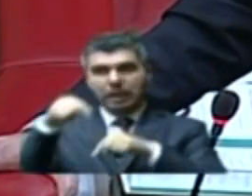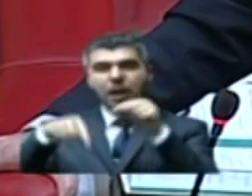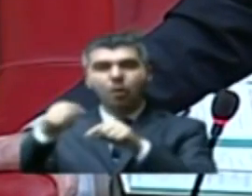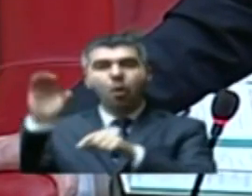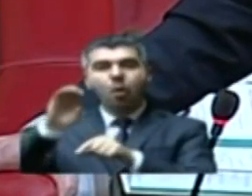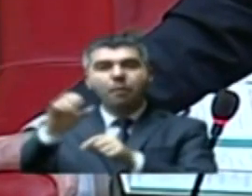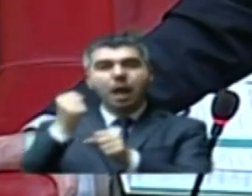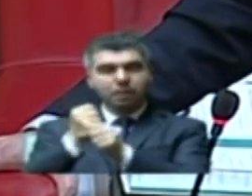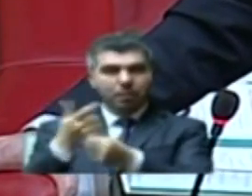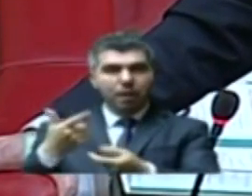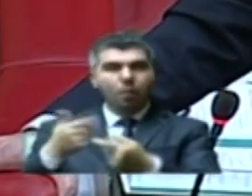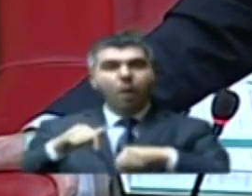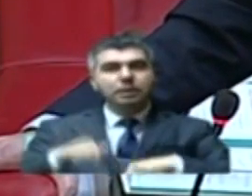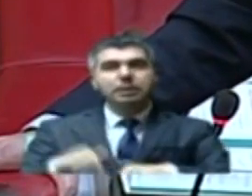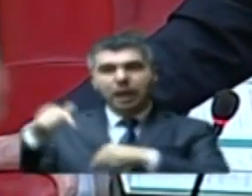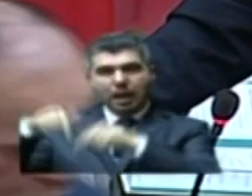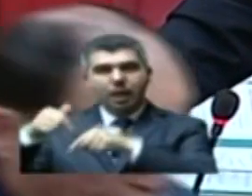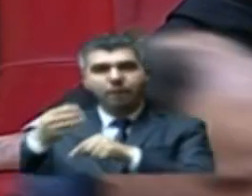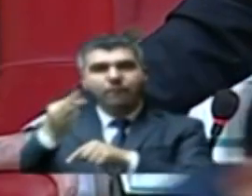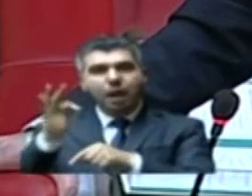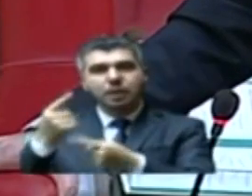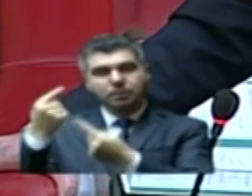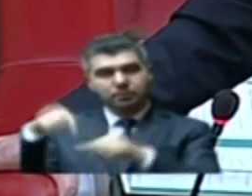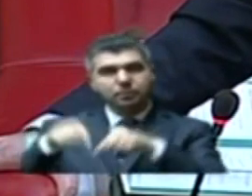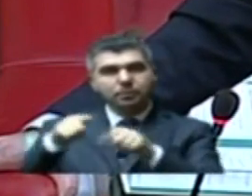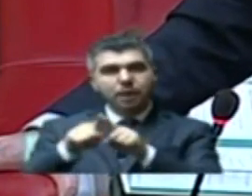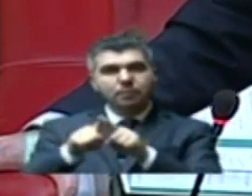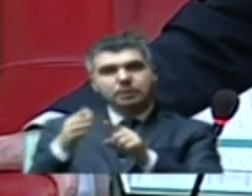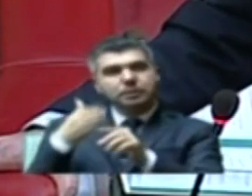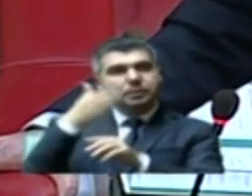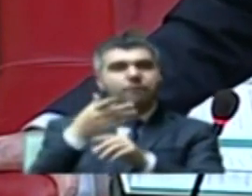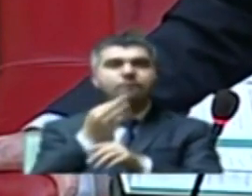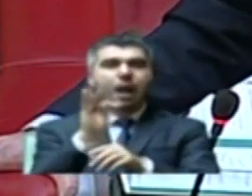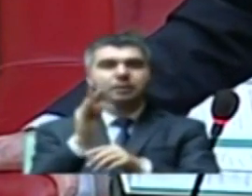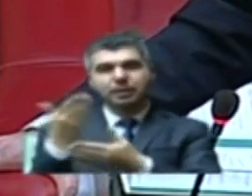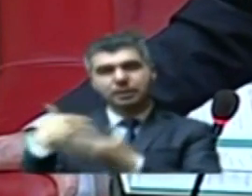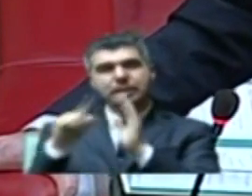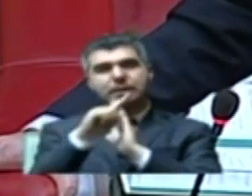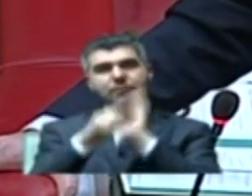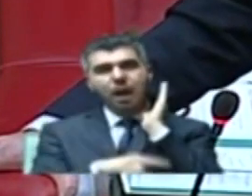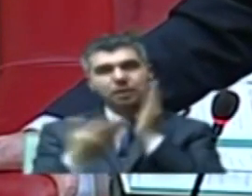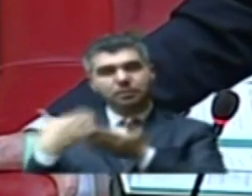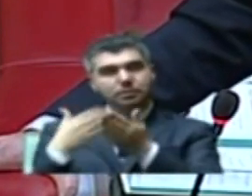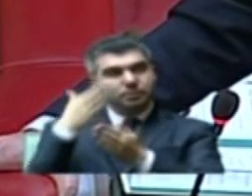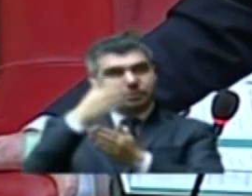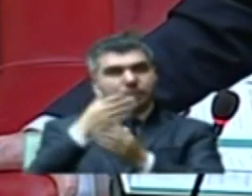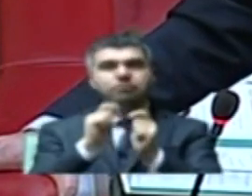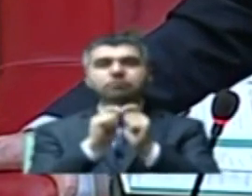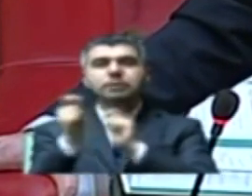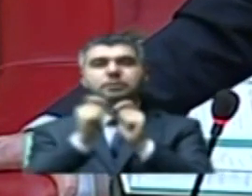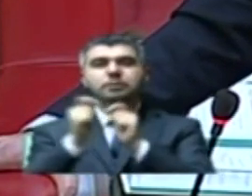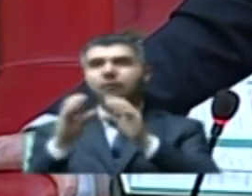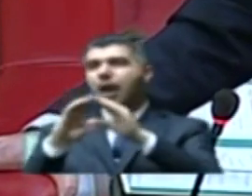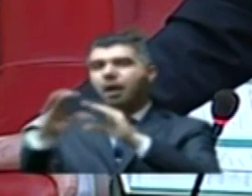حنا تنشتغلوا الجهة 13، هذه في الأسبوع الماضي كنا في فرنسا، حنا غنديروا جولات، وهنا الهدف هو استقطاب